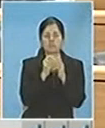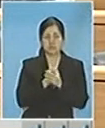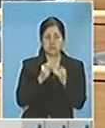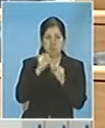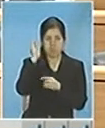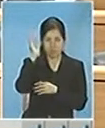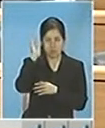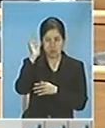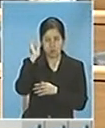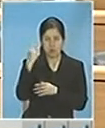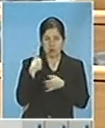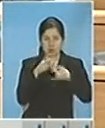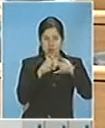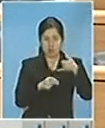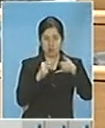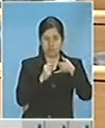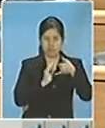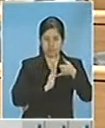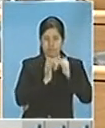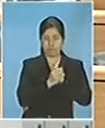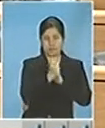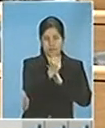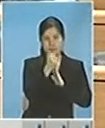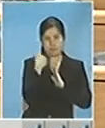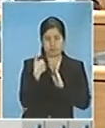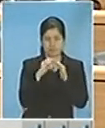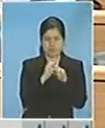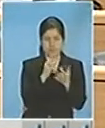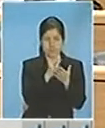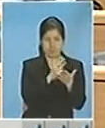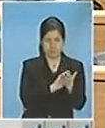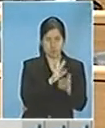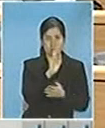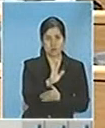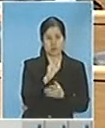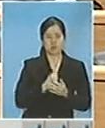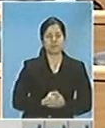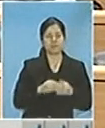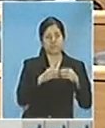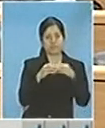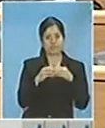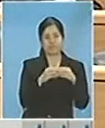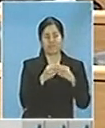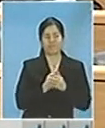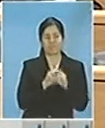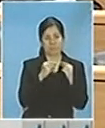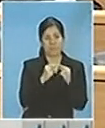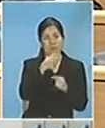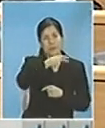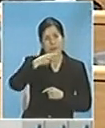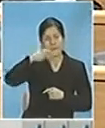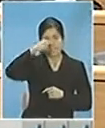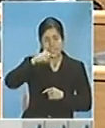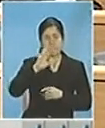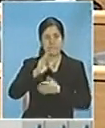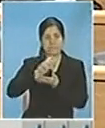กับผู้ทรงคุณวุฒิในการประชุมทางวิชาการของชุมนุมภาษาไทยคณะอักษรศาสตร์จุฬาลงกรณ์ม